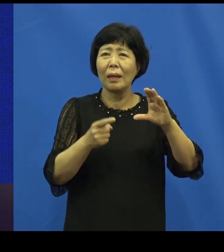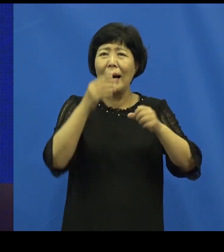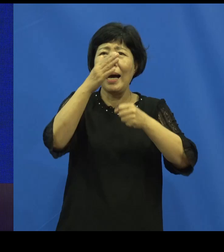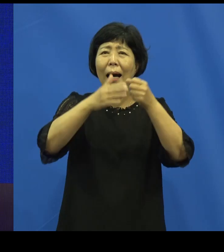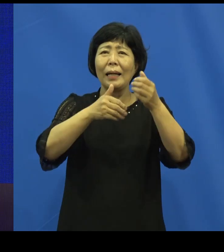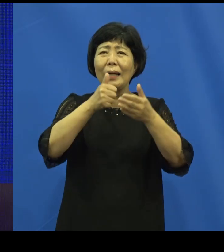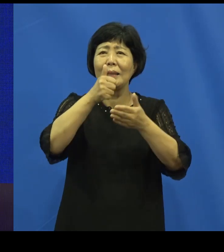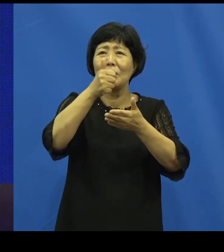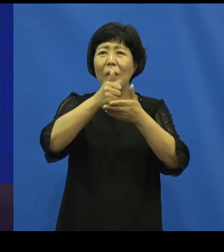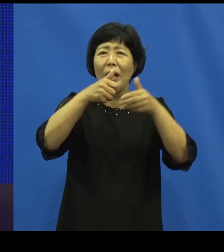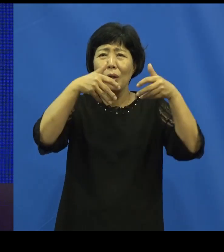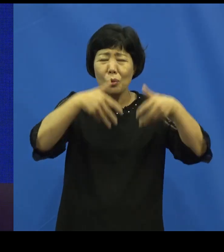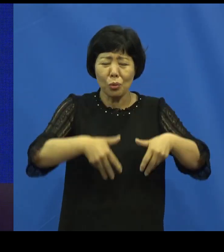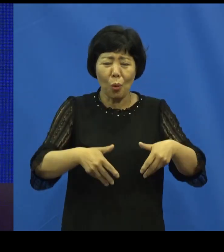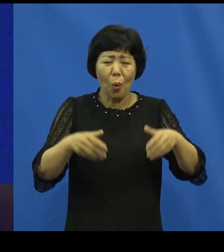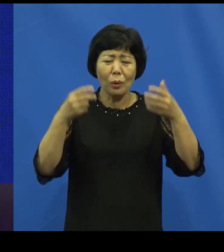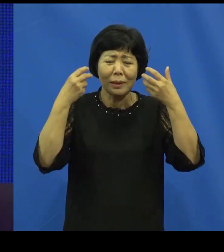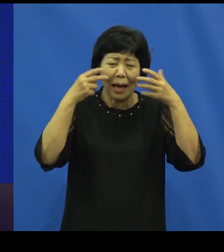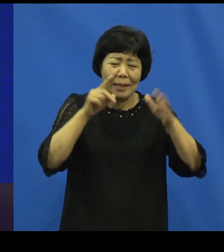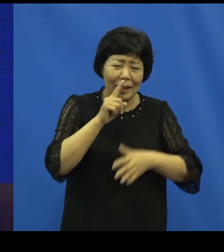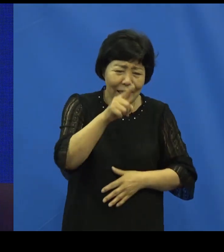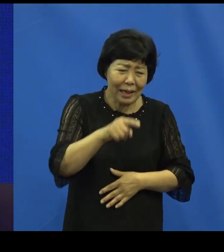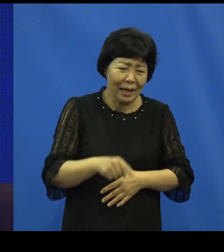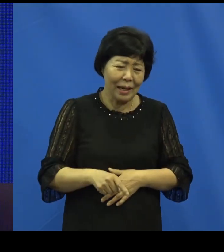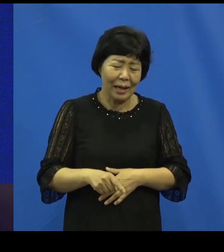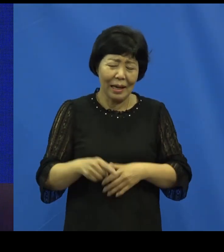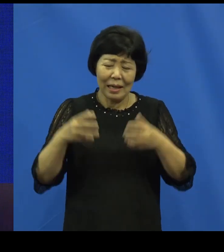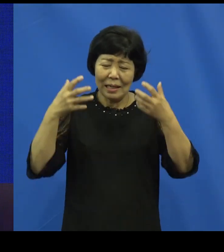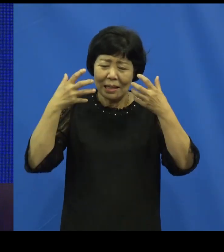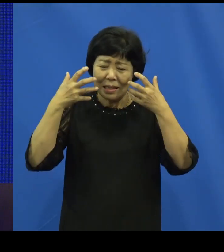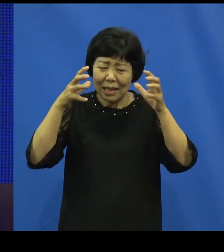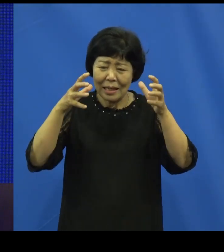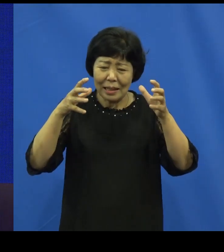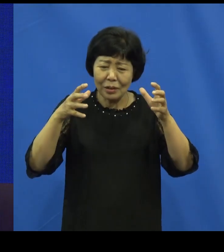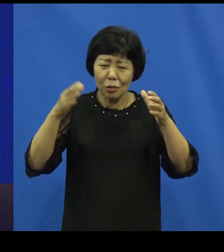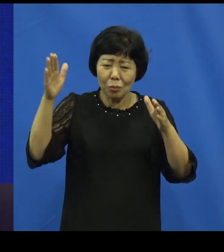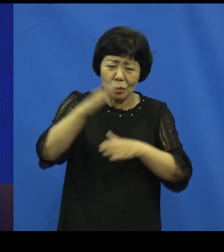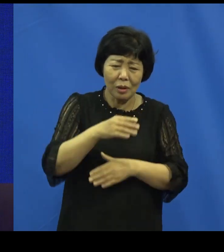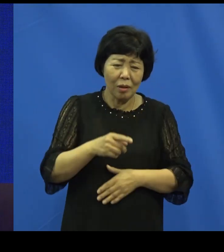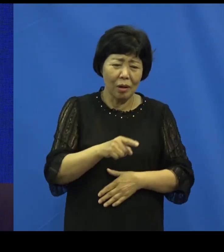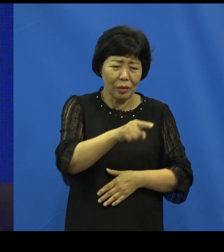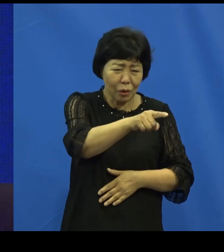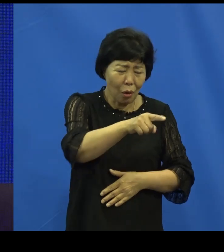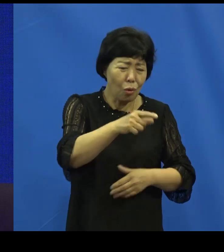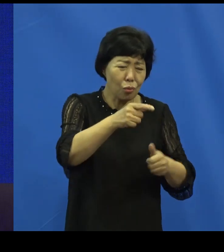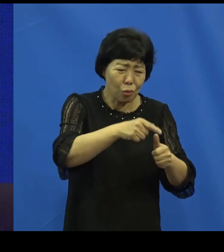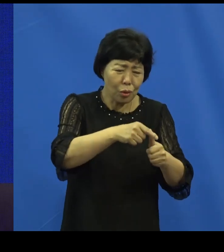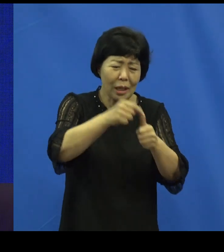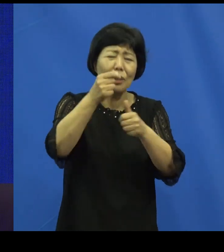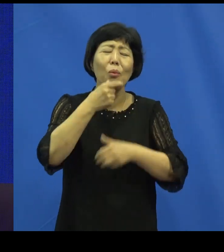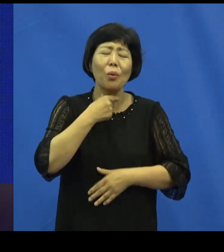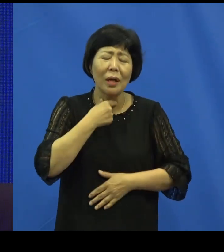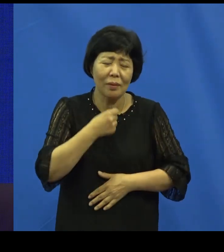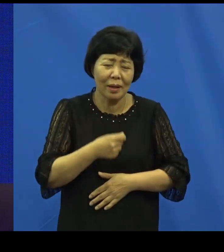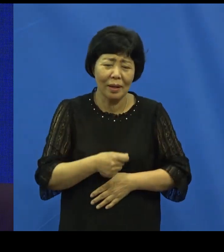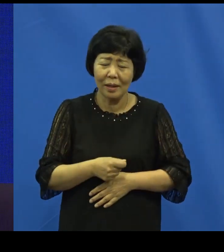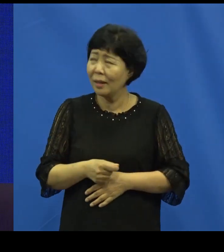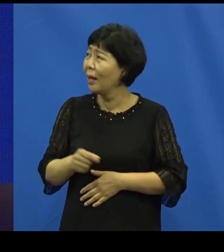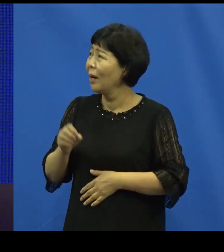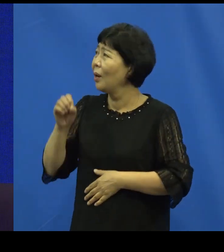내가 항상 섬기는 내 하나님이 사자들에게서 능히 너를 구원하셨느냐 하니, 다니엘이 왕에게 아뢰되 왕이 원하건대